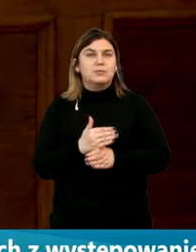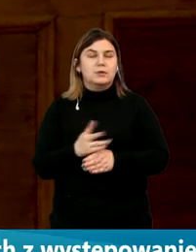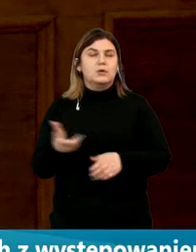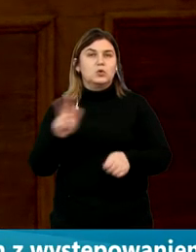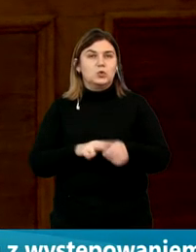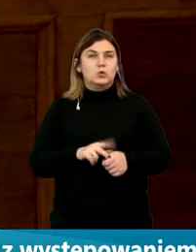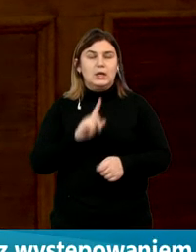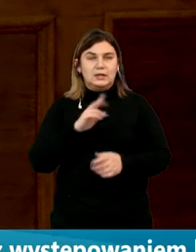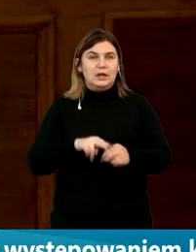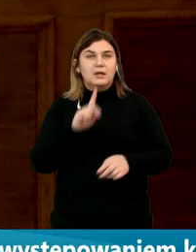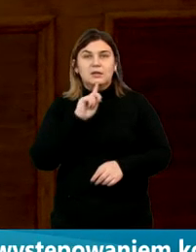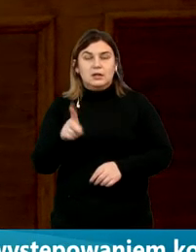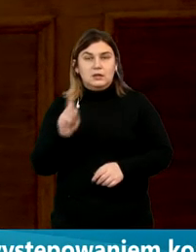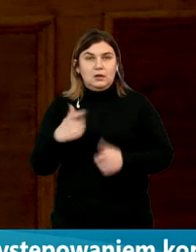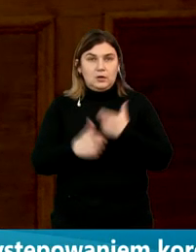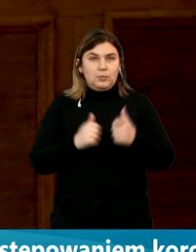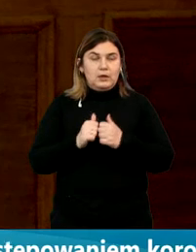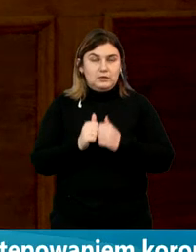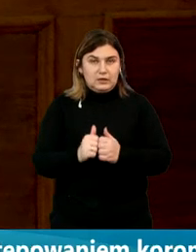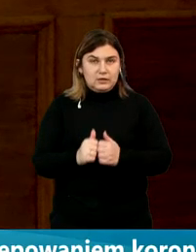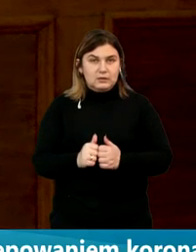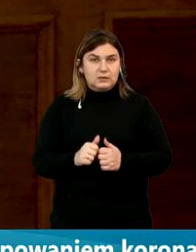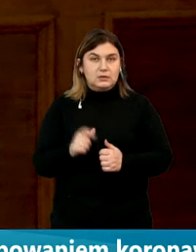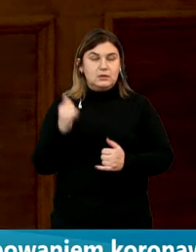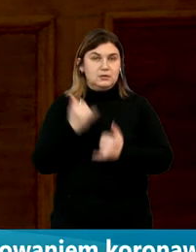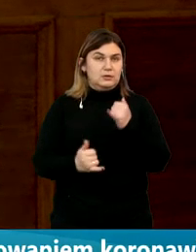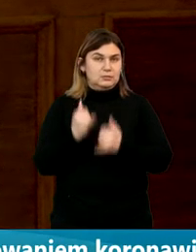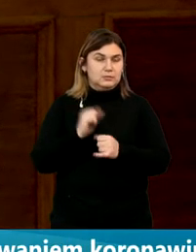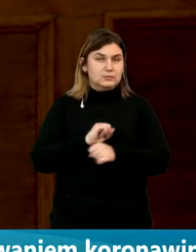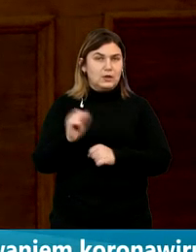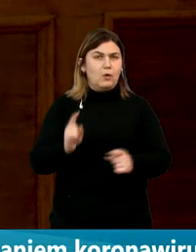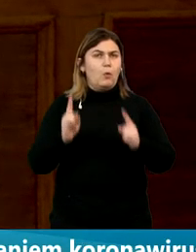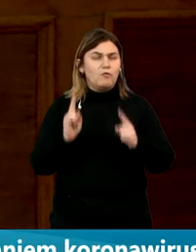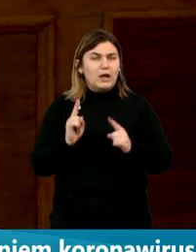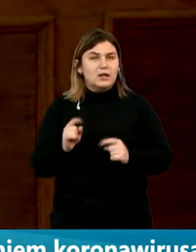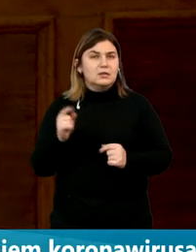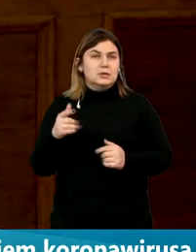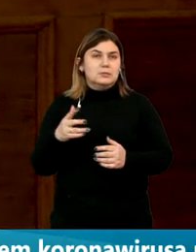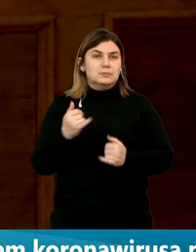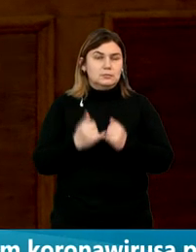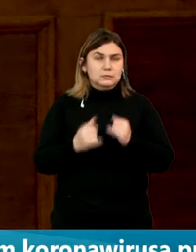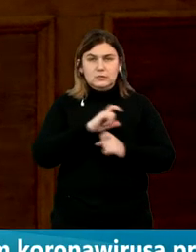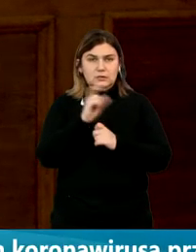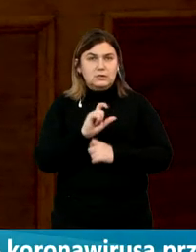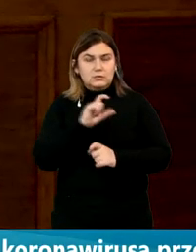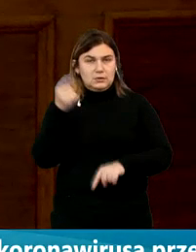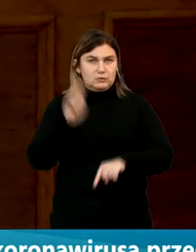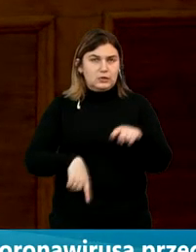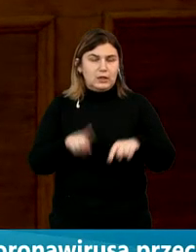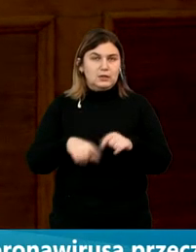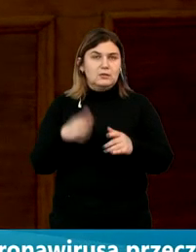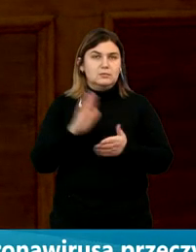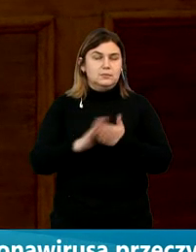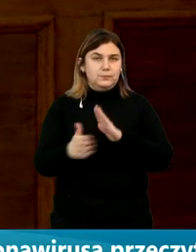nasze zlecenie realizują te zadania, więc jeśli są jakieś sygnały co do uwagi, są jakieś miejsca, które notorycznie są źle sprzątane, to też